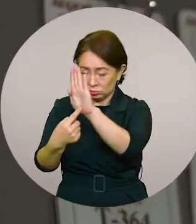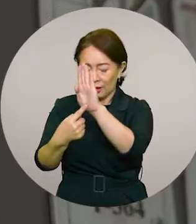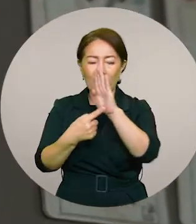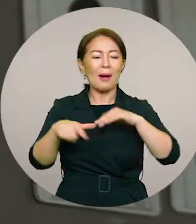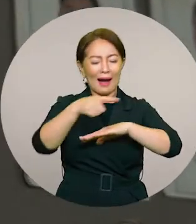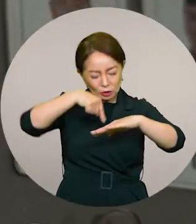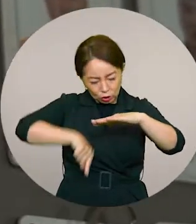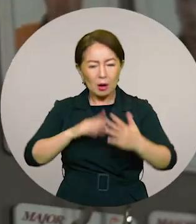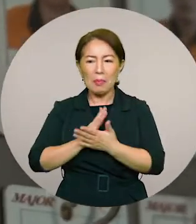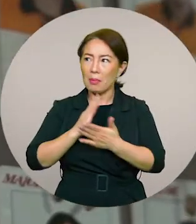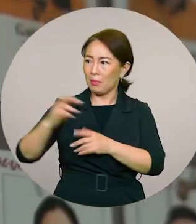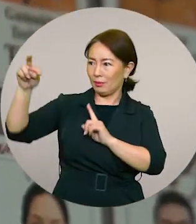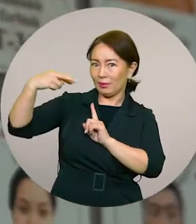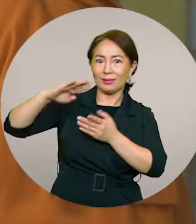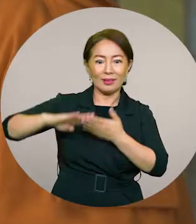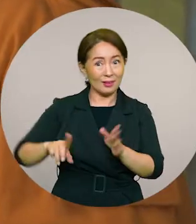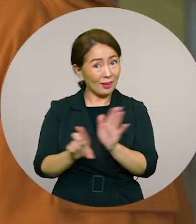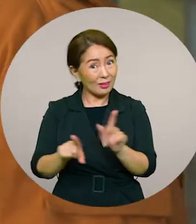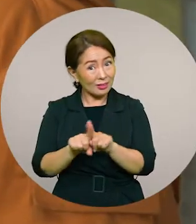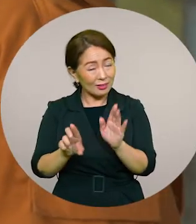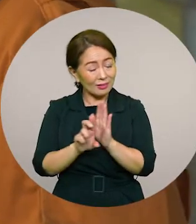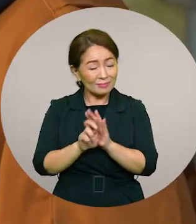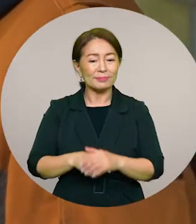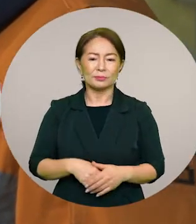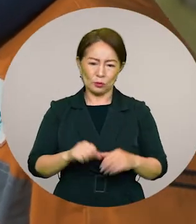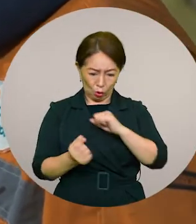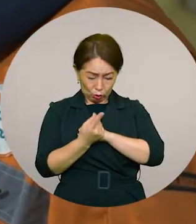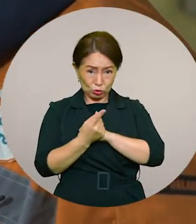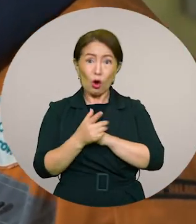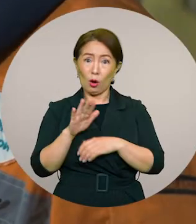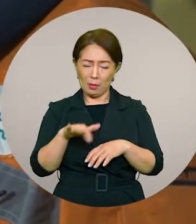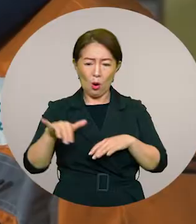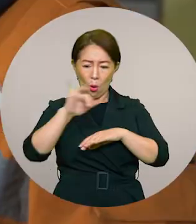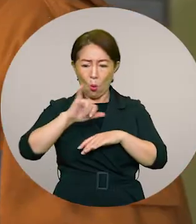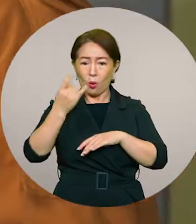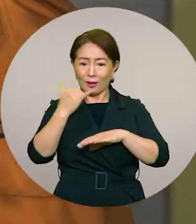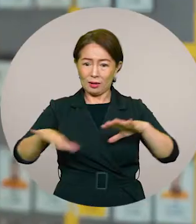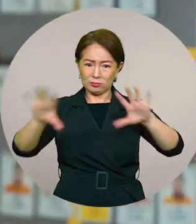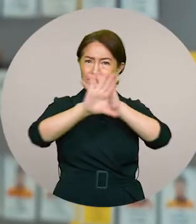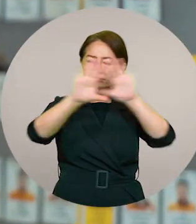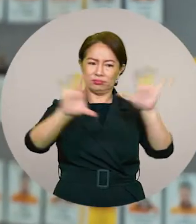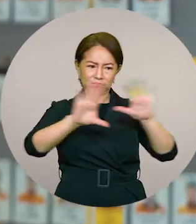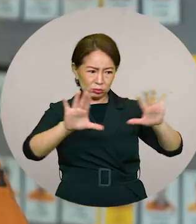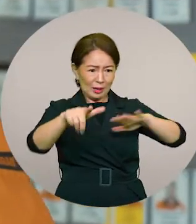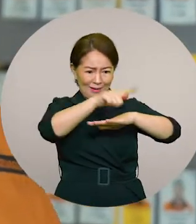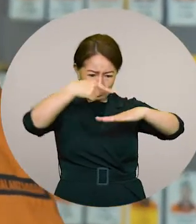шүү гэдгээ мэдэгддэг. Ер нь онцгой байдал бодоход уурхай дотор орсон гэсэн хүний бүртгэл юм